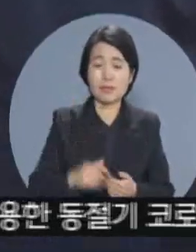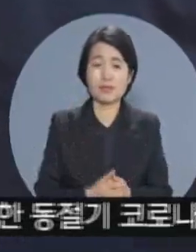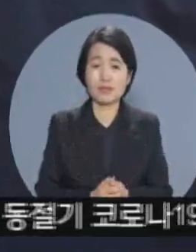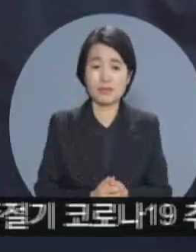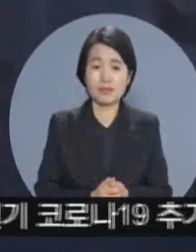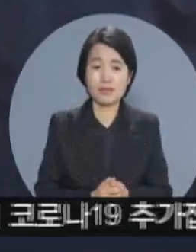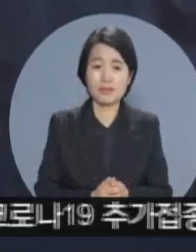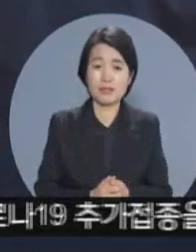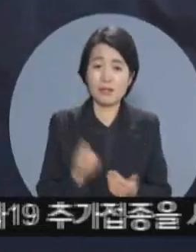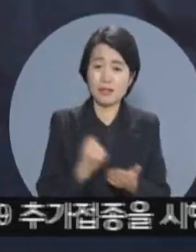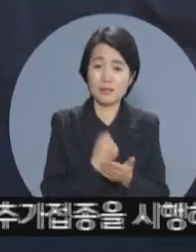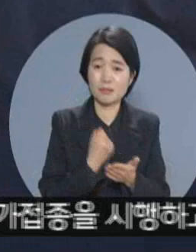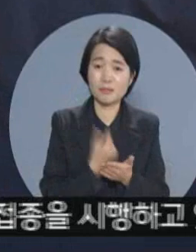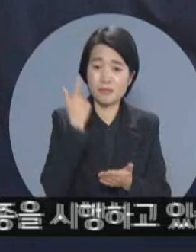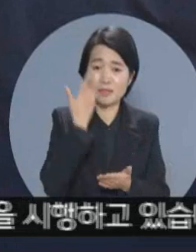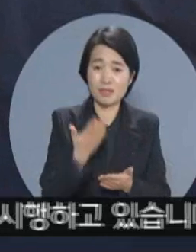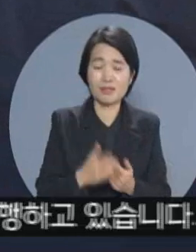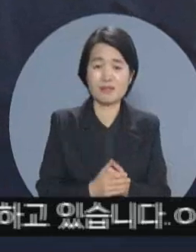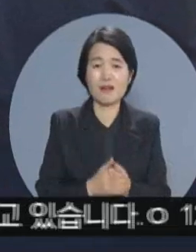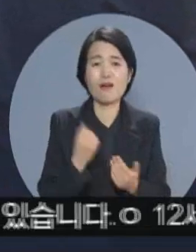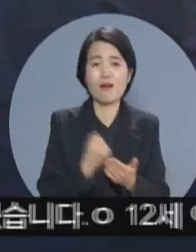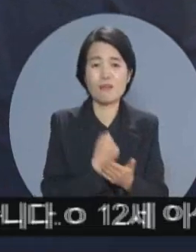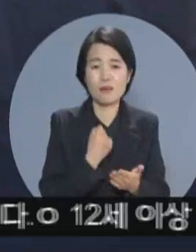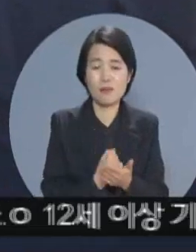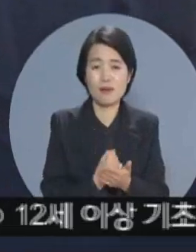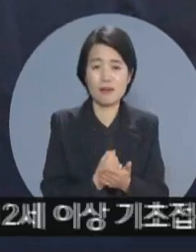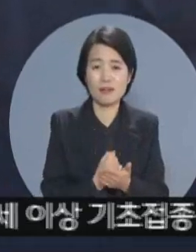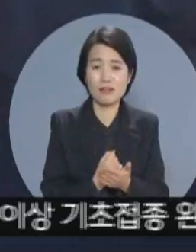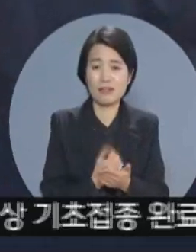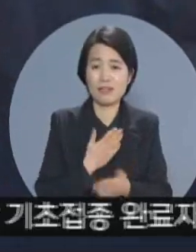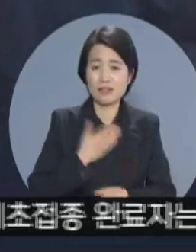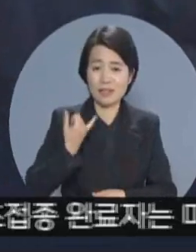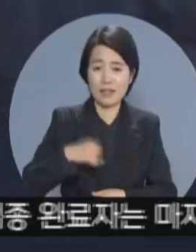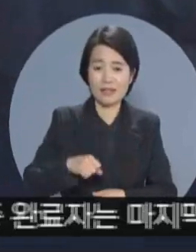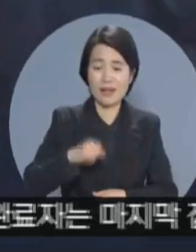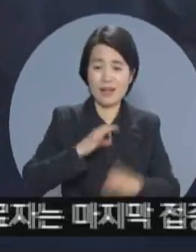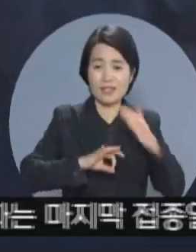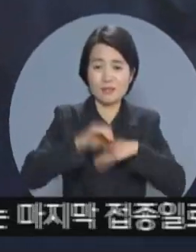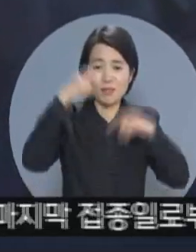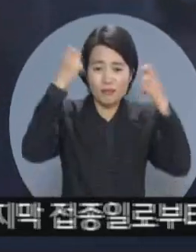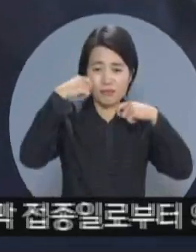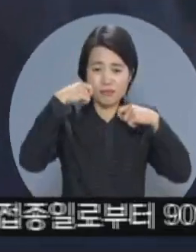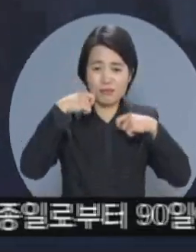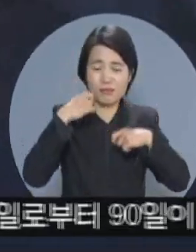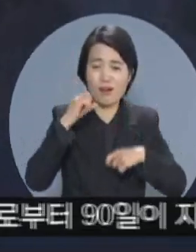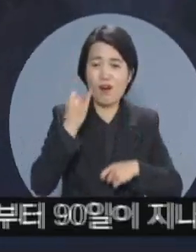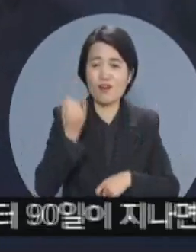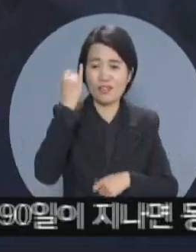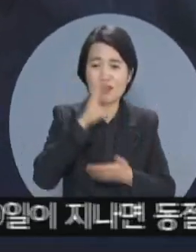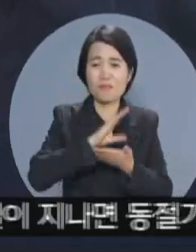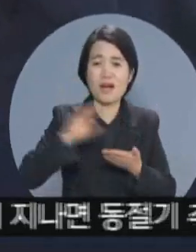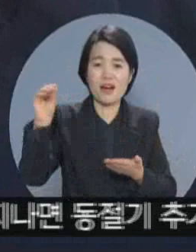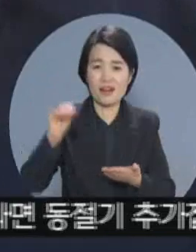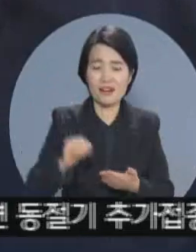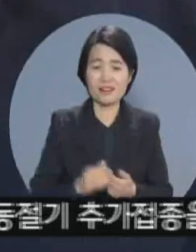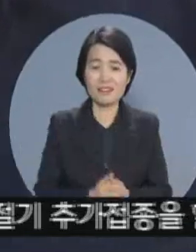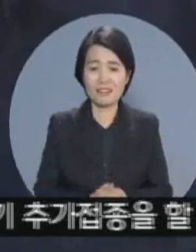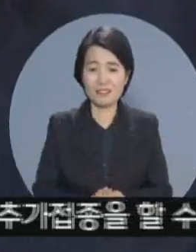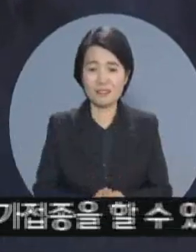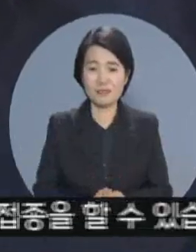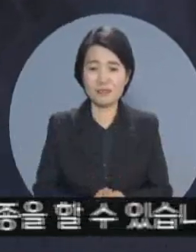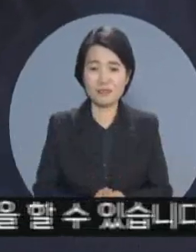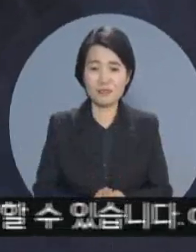않으세요? 그렇지. 좀 아쉽죠. 아쉬웠죠. 우리 딸 아침 울기도 하네요. 언니